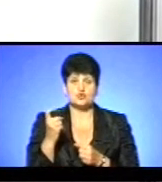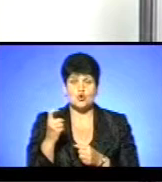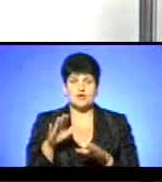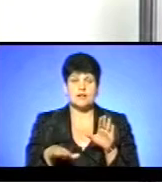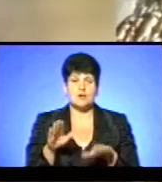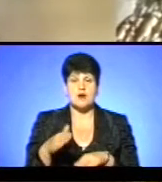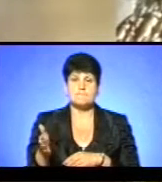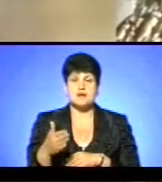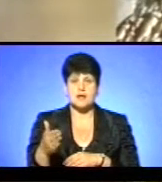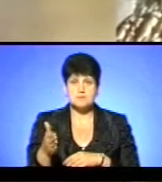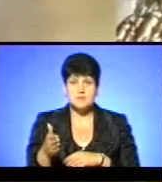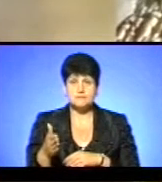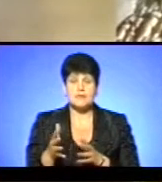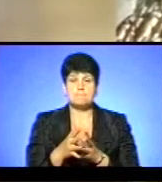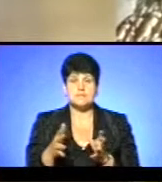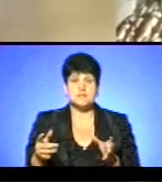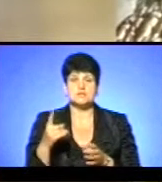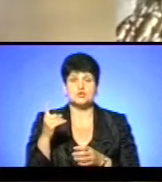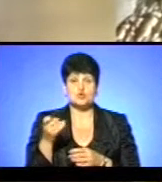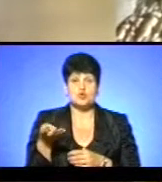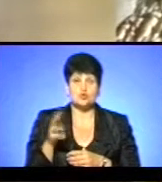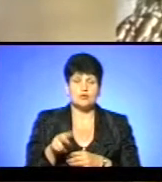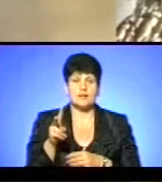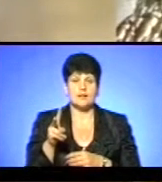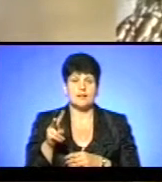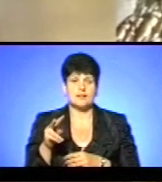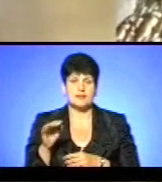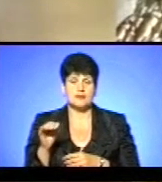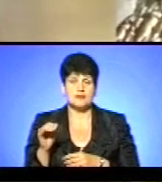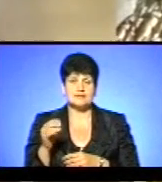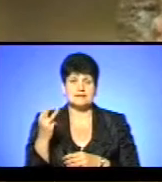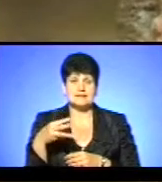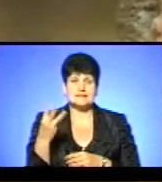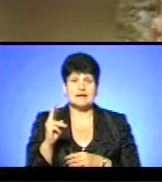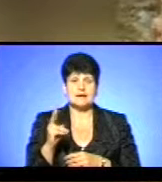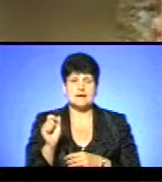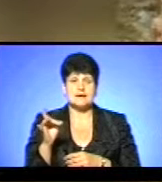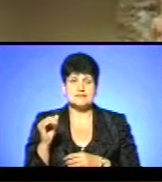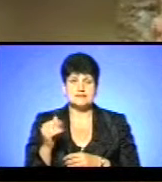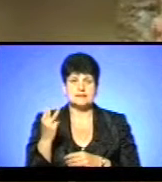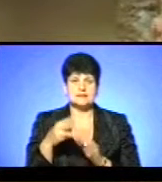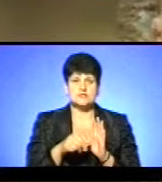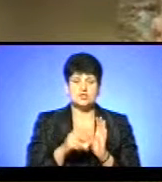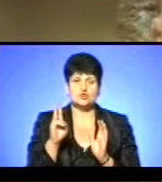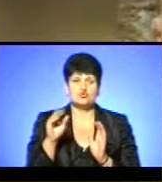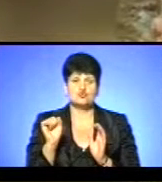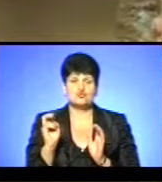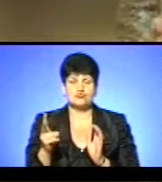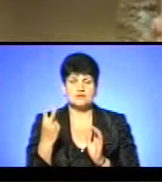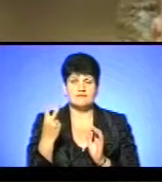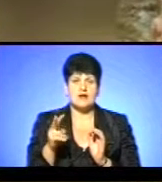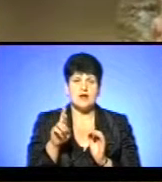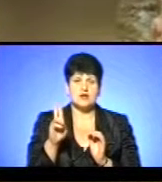риби, зокрема, більше 100 одиниць – це лин, 33 карасі, 6 щук, 2 окуні, 2